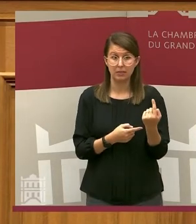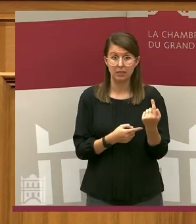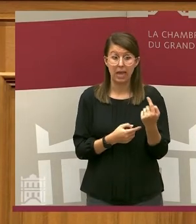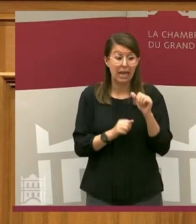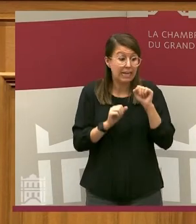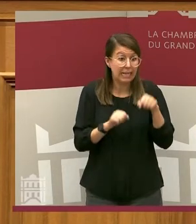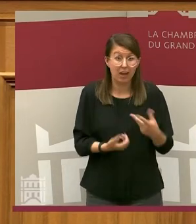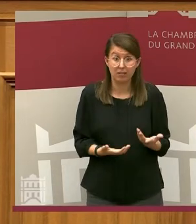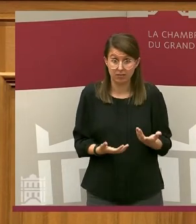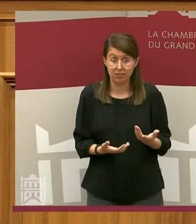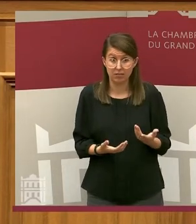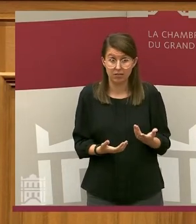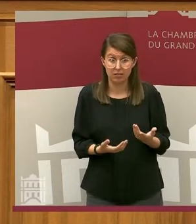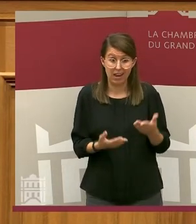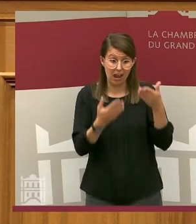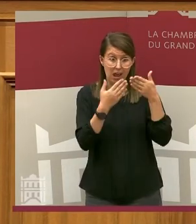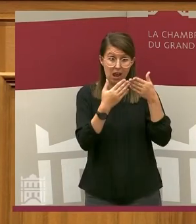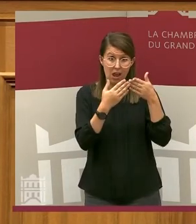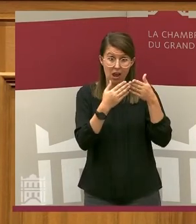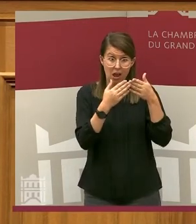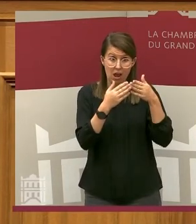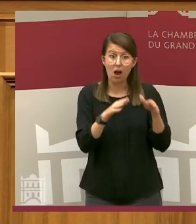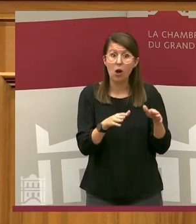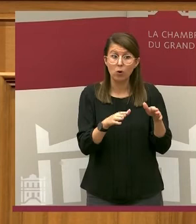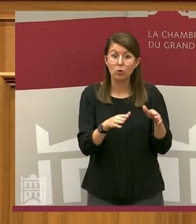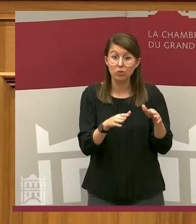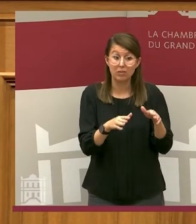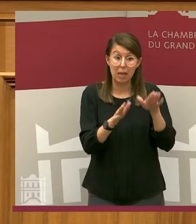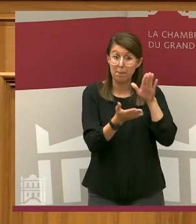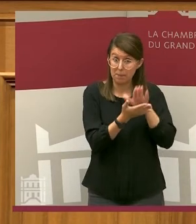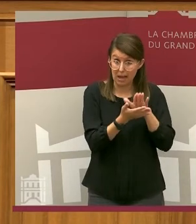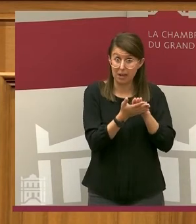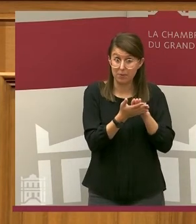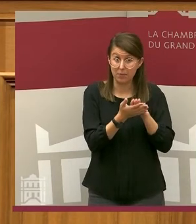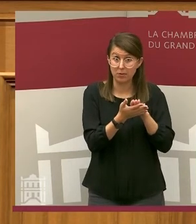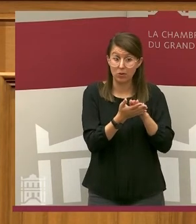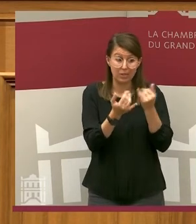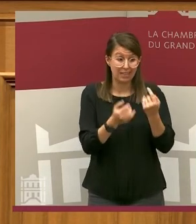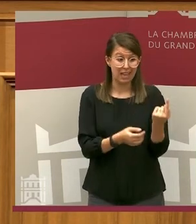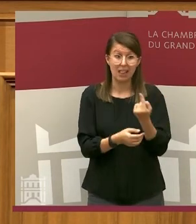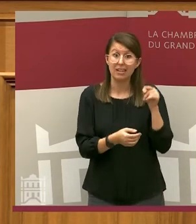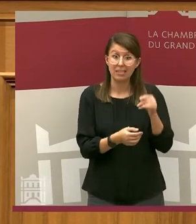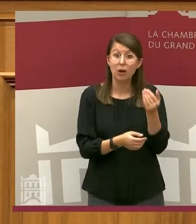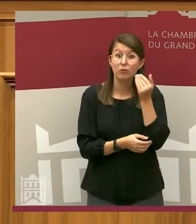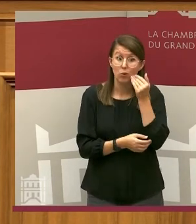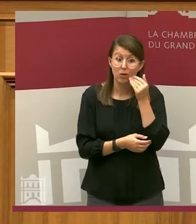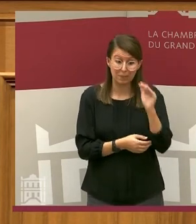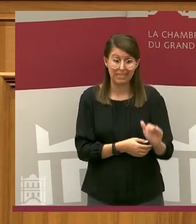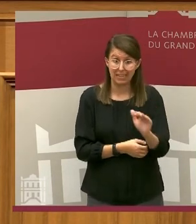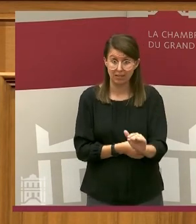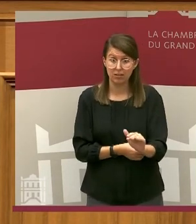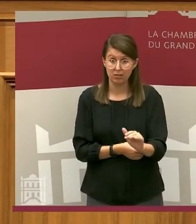hat, Haus, das gemeinsam freiert, gemeinsam das Haus zu halten, also allein drauf wohnt, mit seinen Kindern,